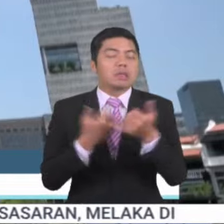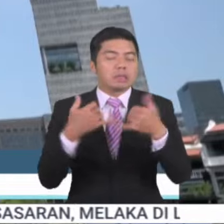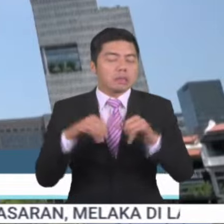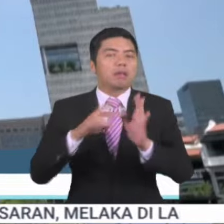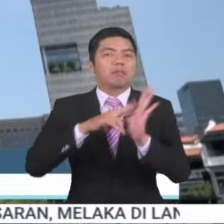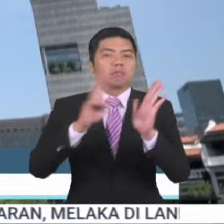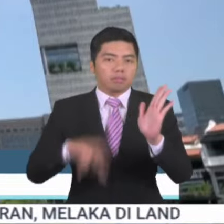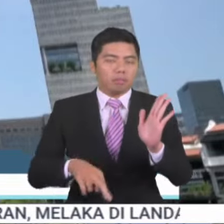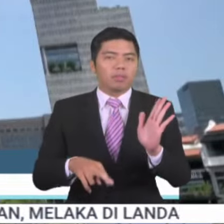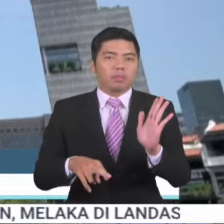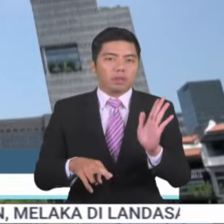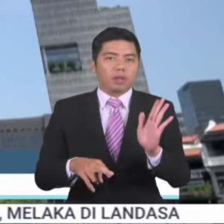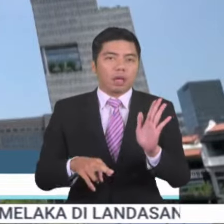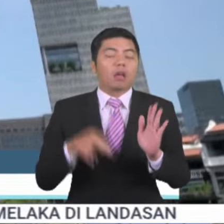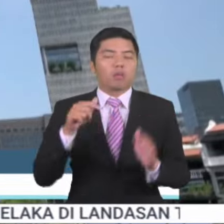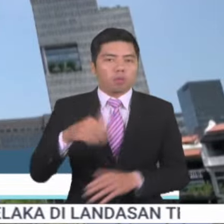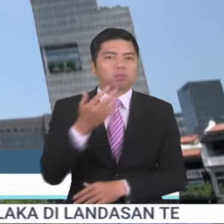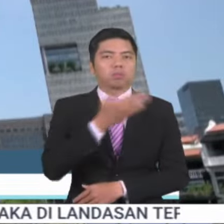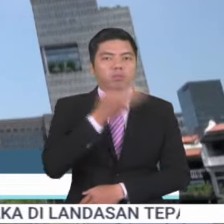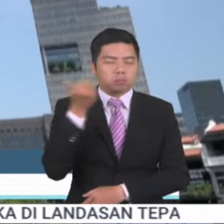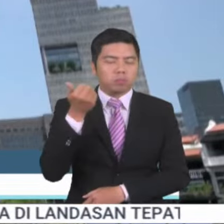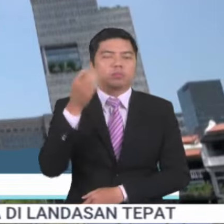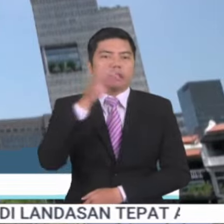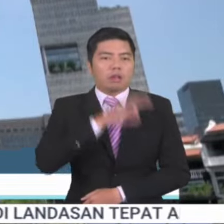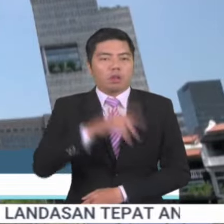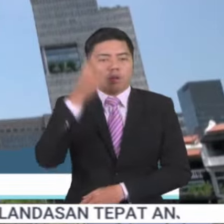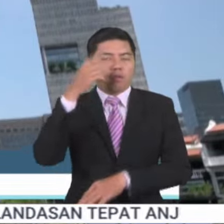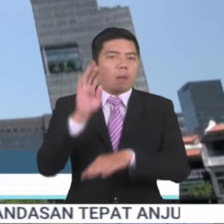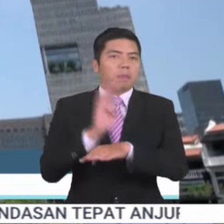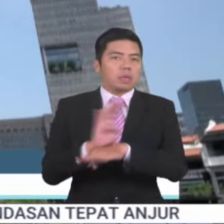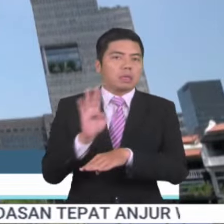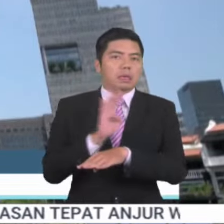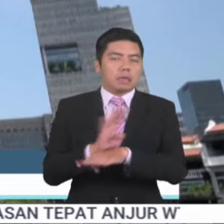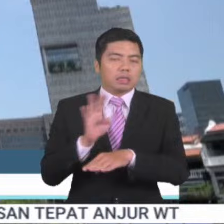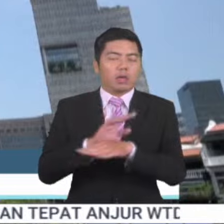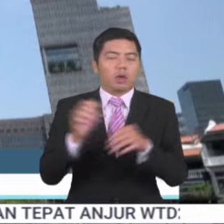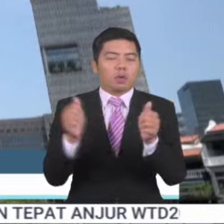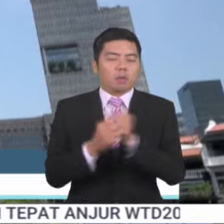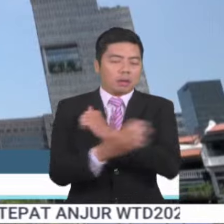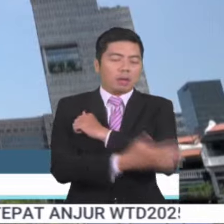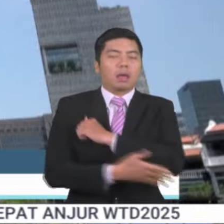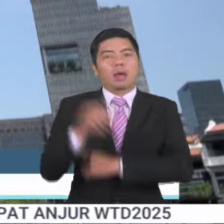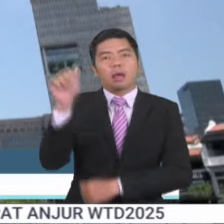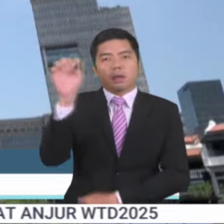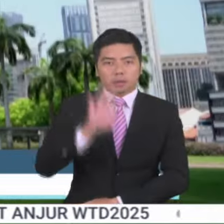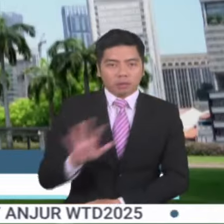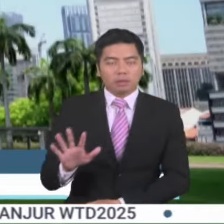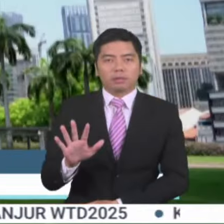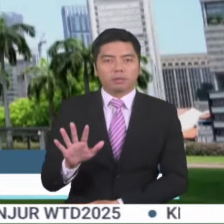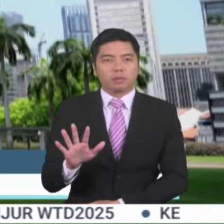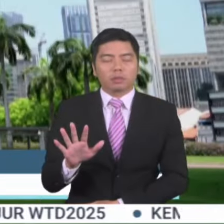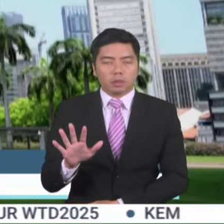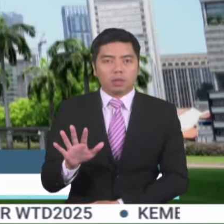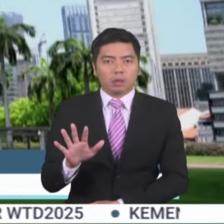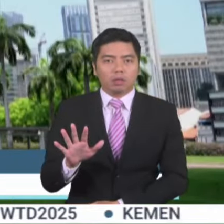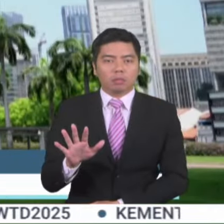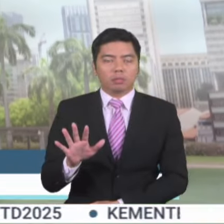Ya, itu adalah kebaikan perdagangan antara negara-negara ASEAN. Jadi ini semua